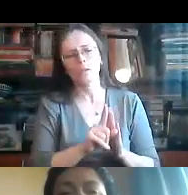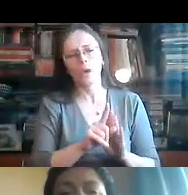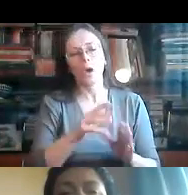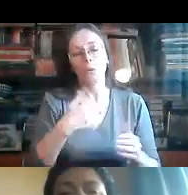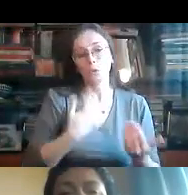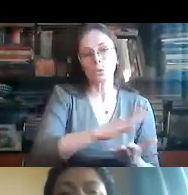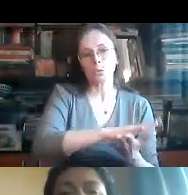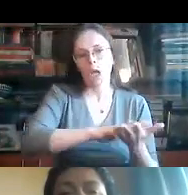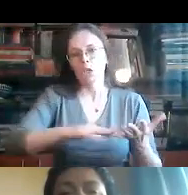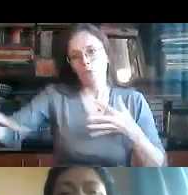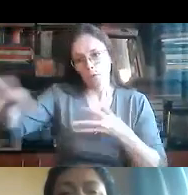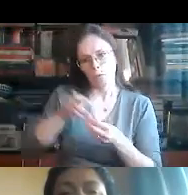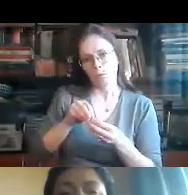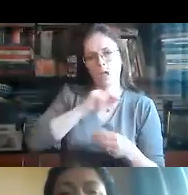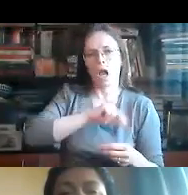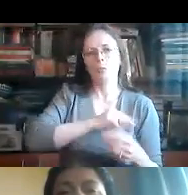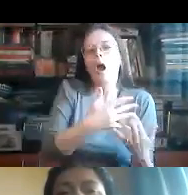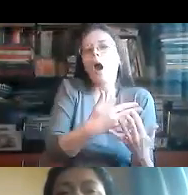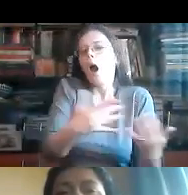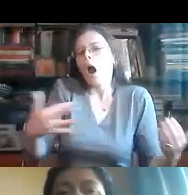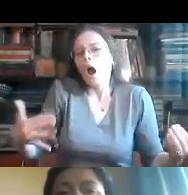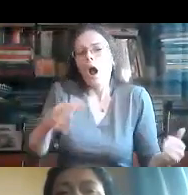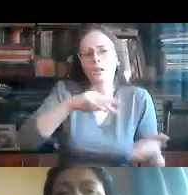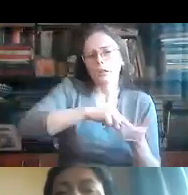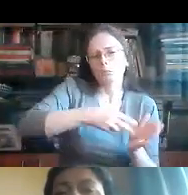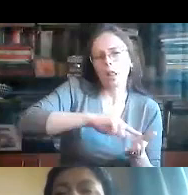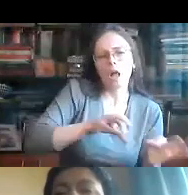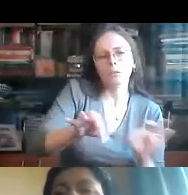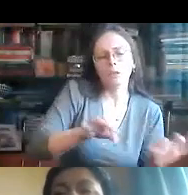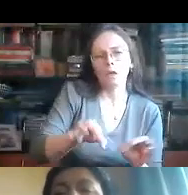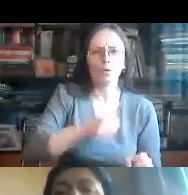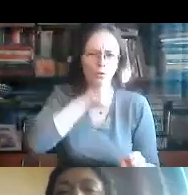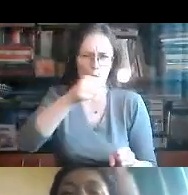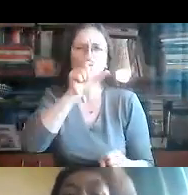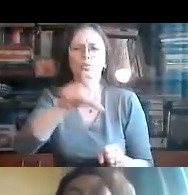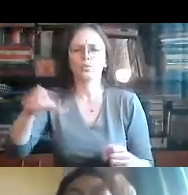проектами. Это взрослые люди разного возраста. И это был такой